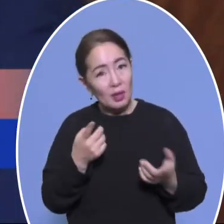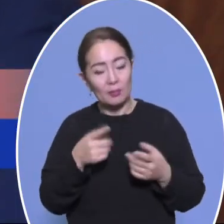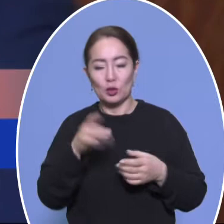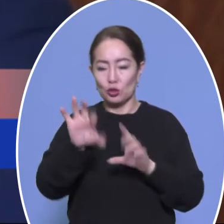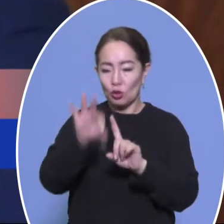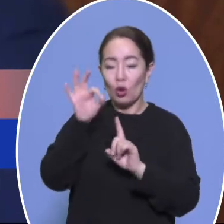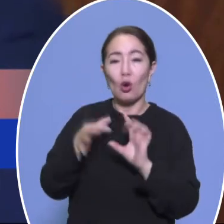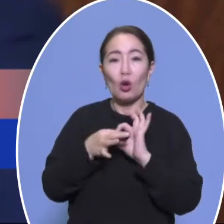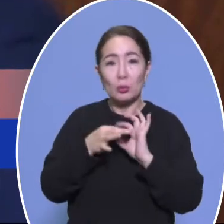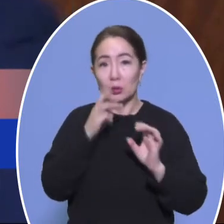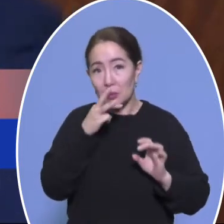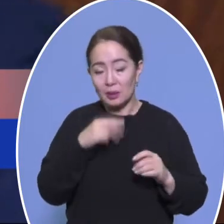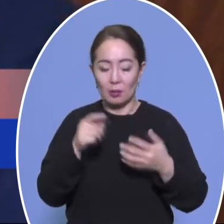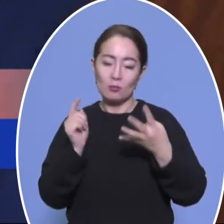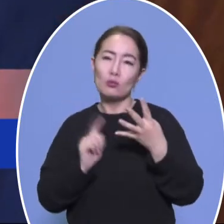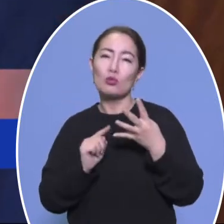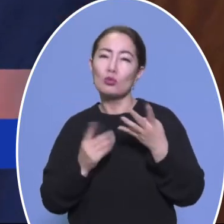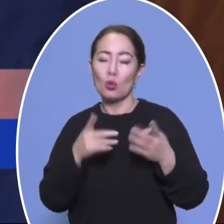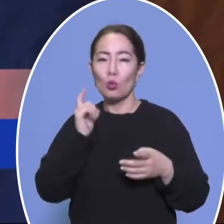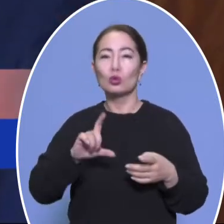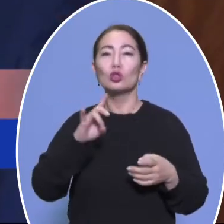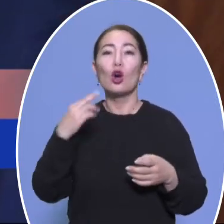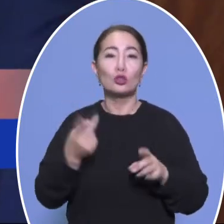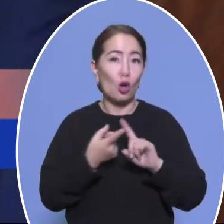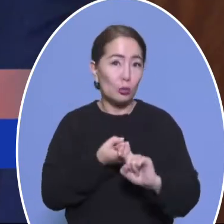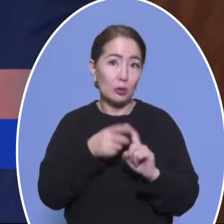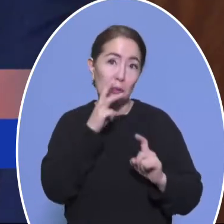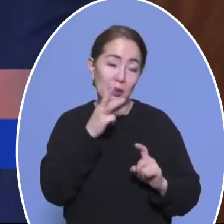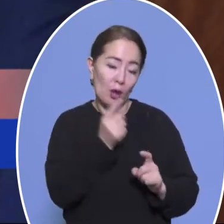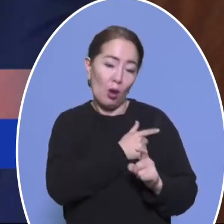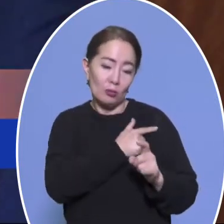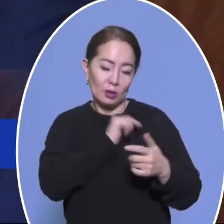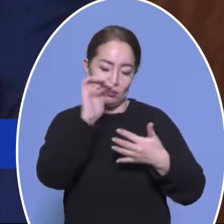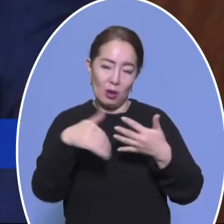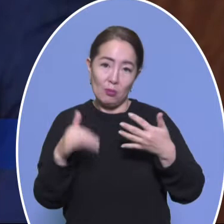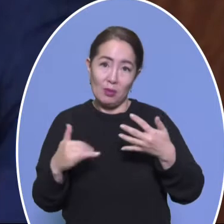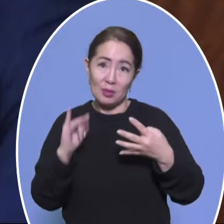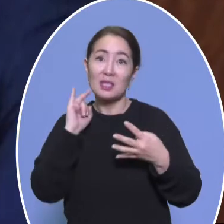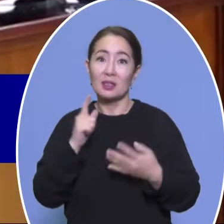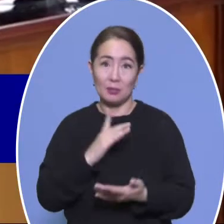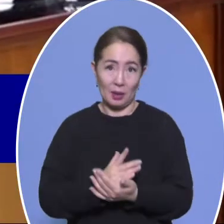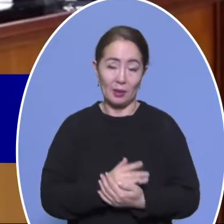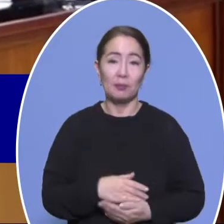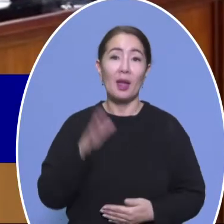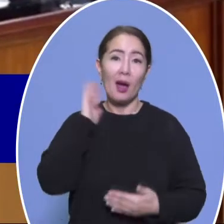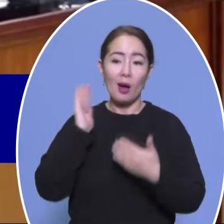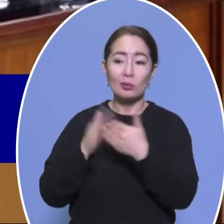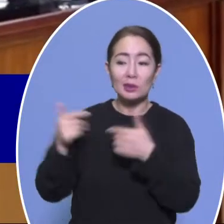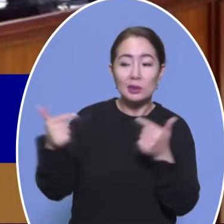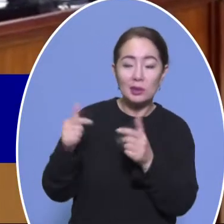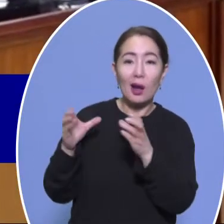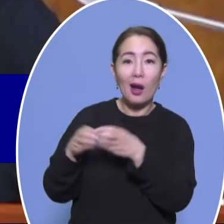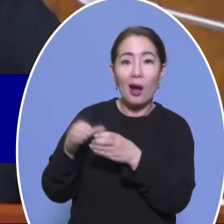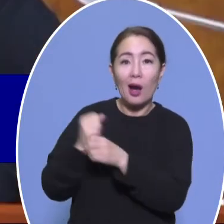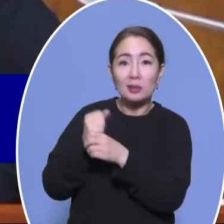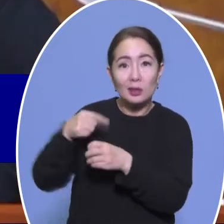сонгон шалгуулалттай холбоотой мэдээлэл, за ингээд өрөвт нь бол хүний нөөцтэй холбоотой энэ гомдлууд бол их байна. Авилгын эсрэг ажлын эсрэг